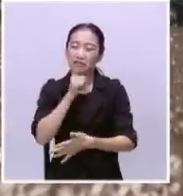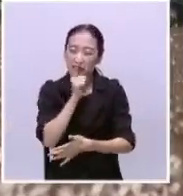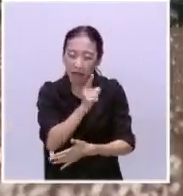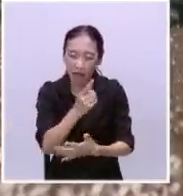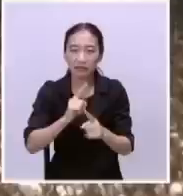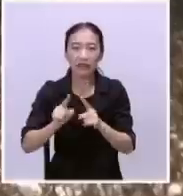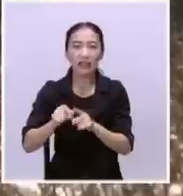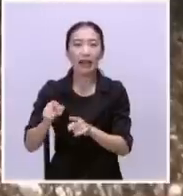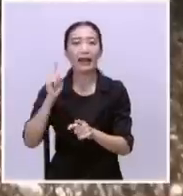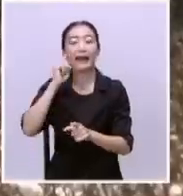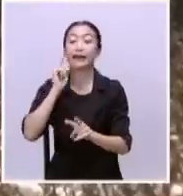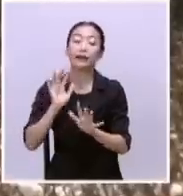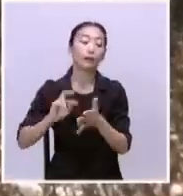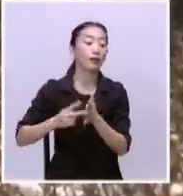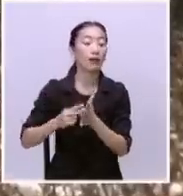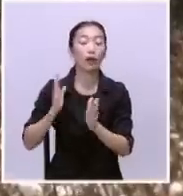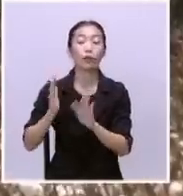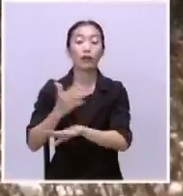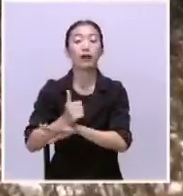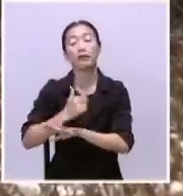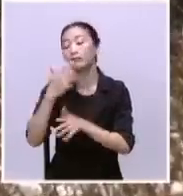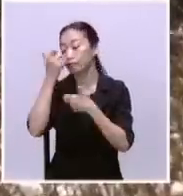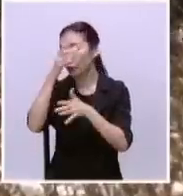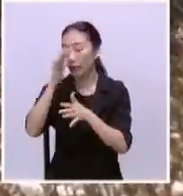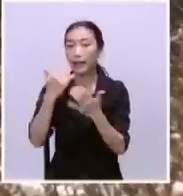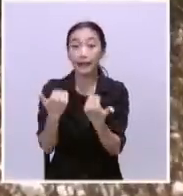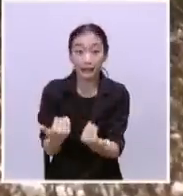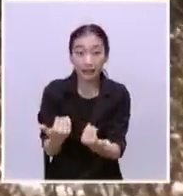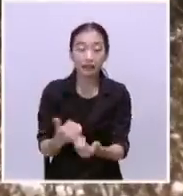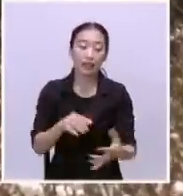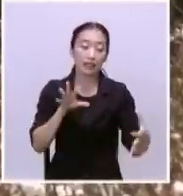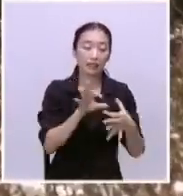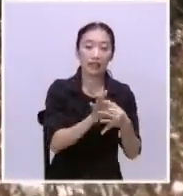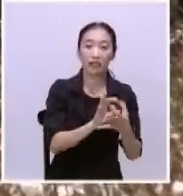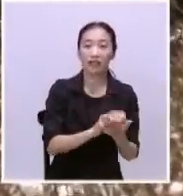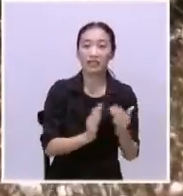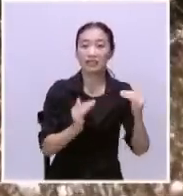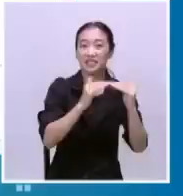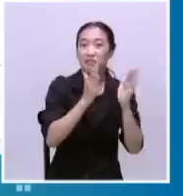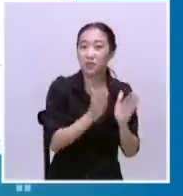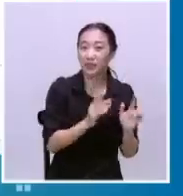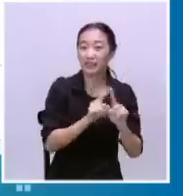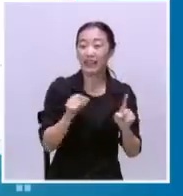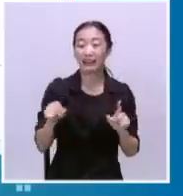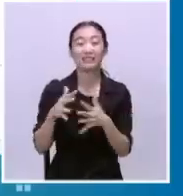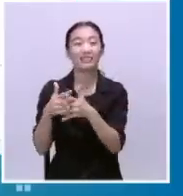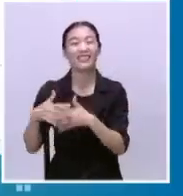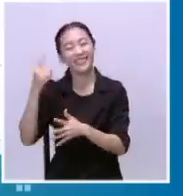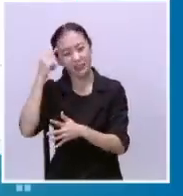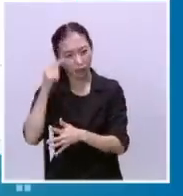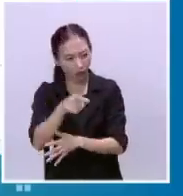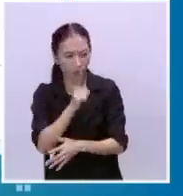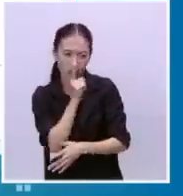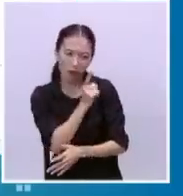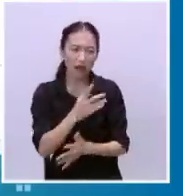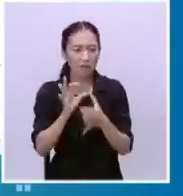ตอนนี้ยังมาทำเป็นกังวลเรื่องของปัญหาสิทธิมนุษยชนในซินเจียงซึ่งอยู่ห่างไกลจากบ้านเมืองของพวกเขามากเลย